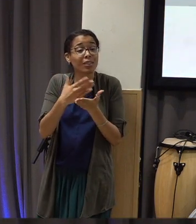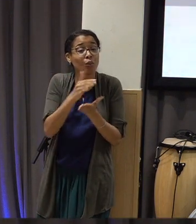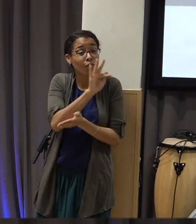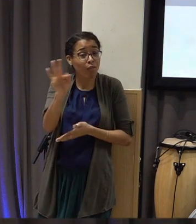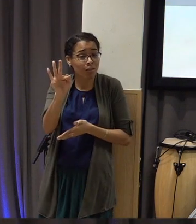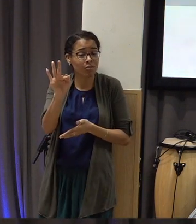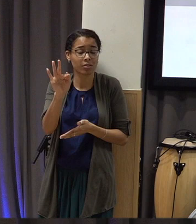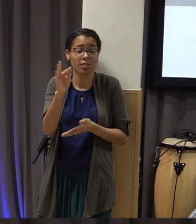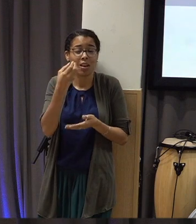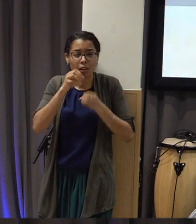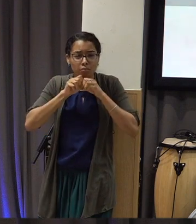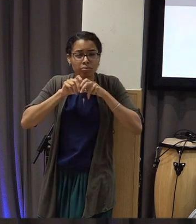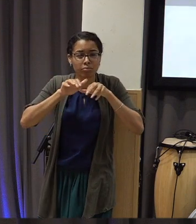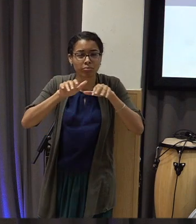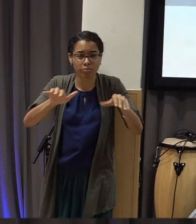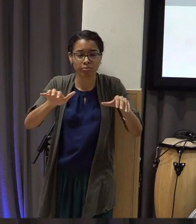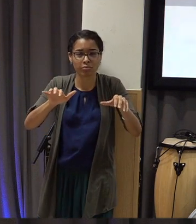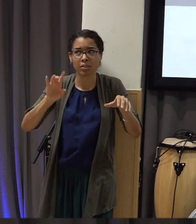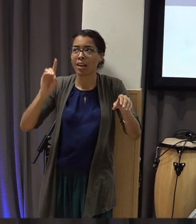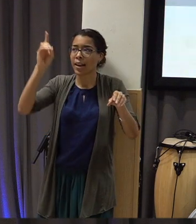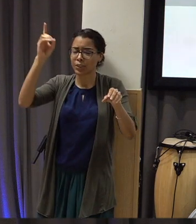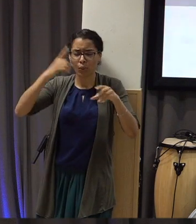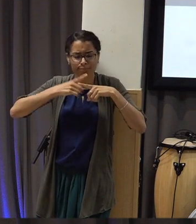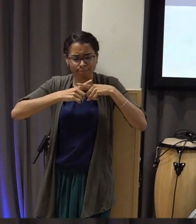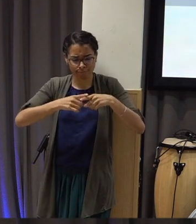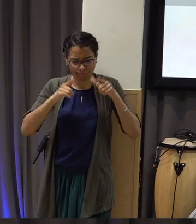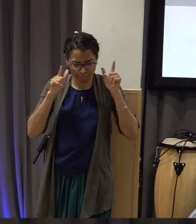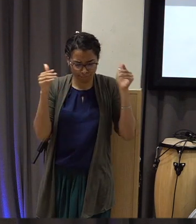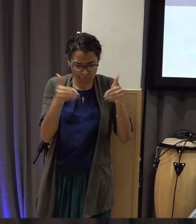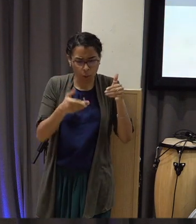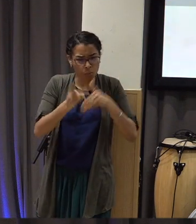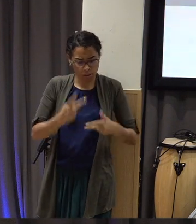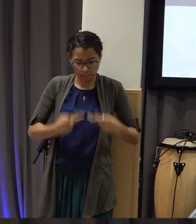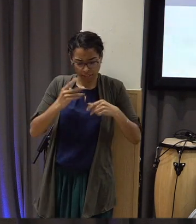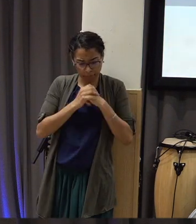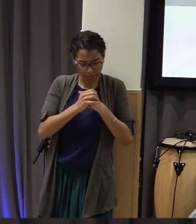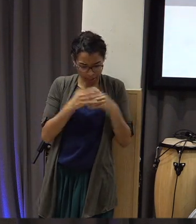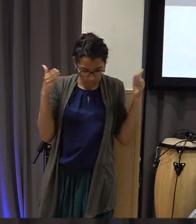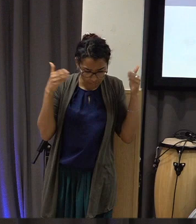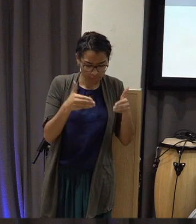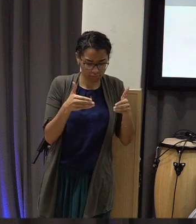le Seigneur est en train vraiment d'insister sur le fait d'intensifier notre vie de prière. Et